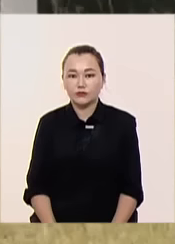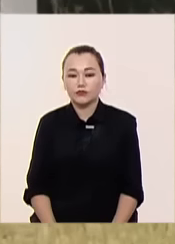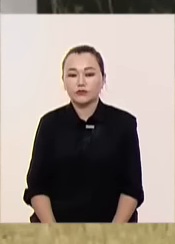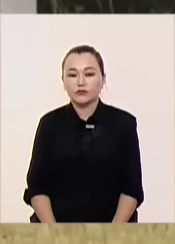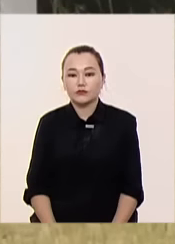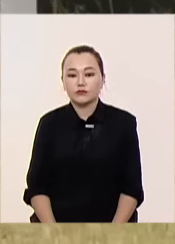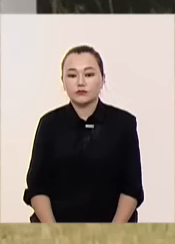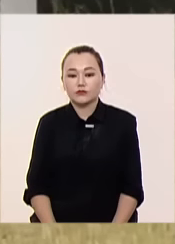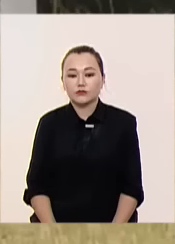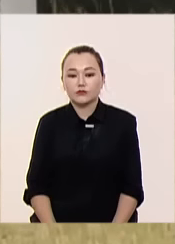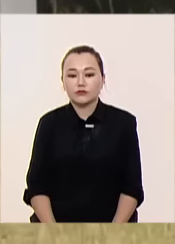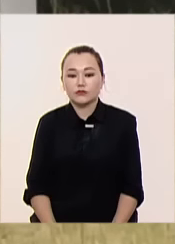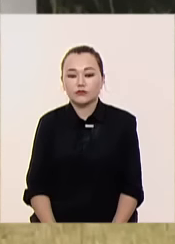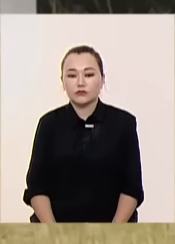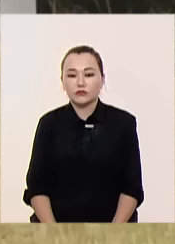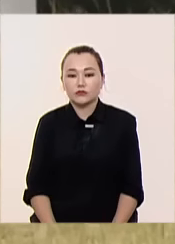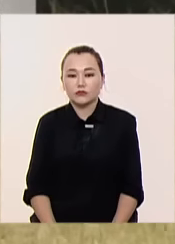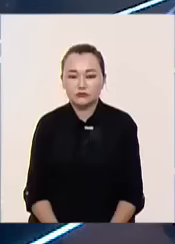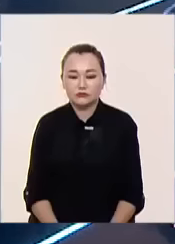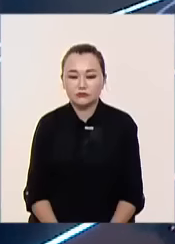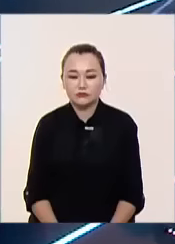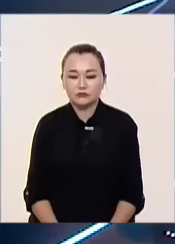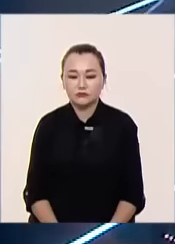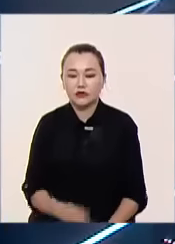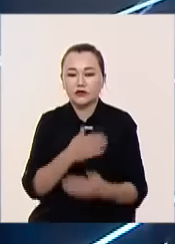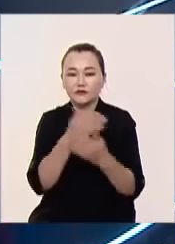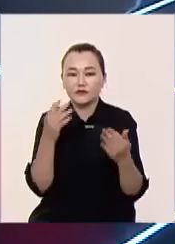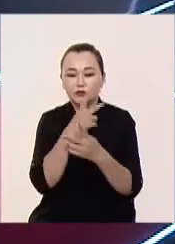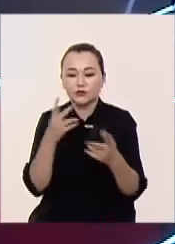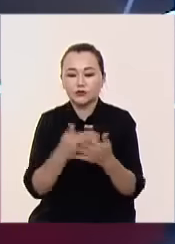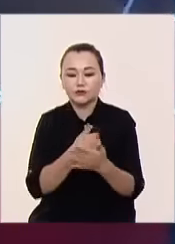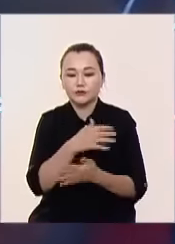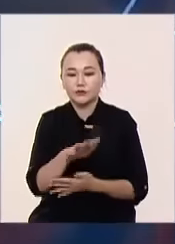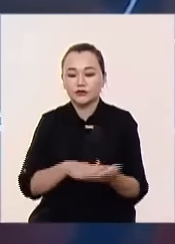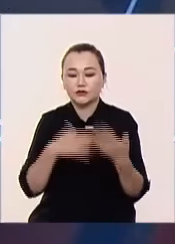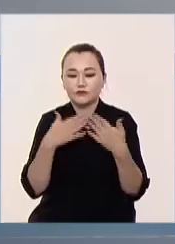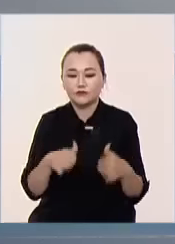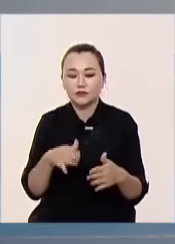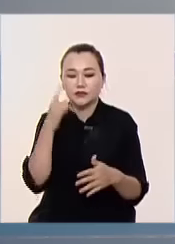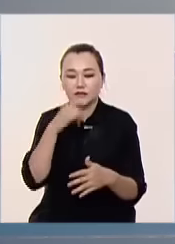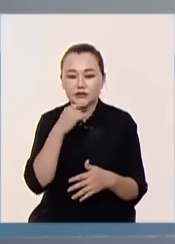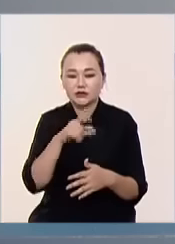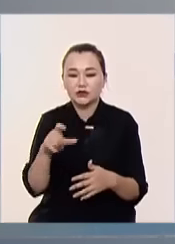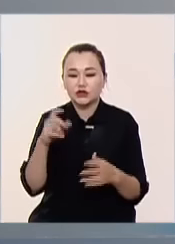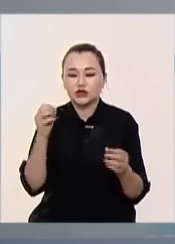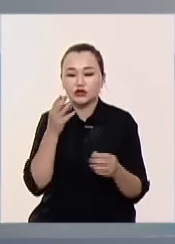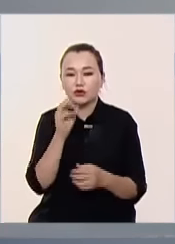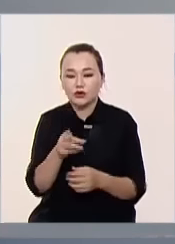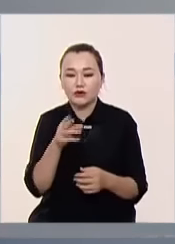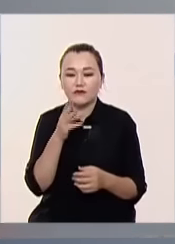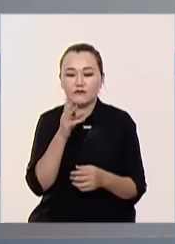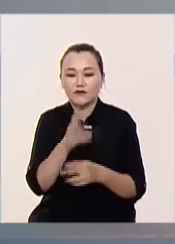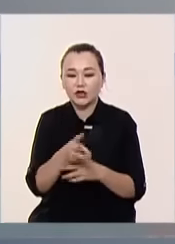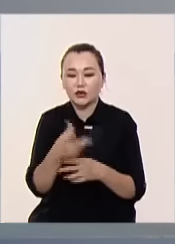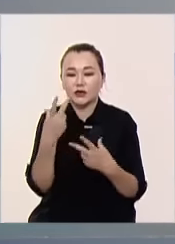Елена Досова, Информбюро, Костанайская область. Вы смотрите Информбюро, мы продолжаем выпуск. Казахстанцев шокировало видео,